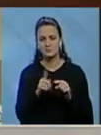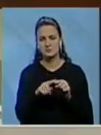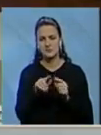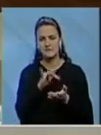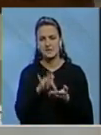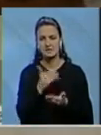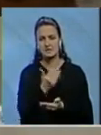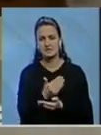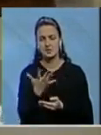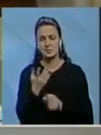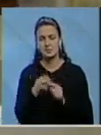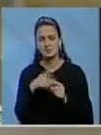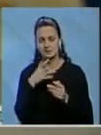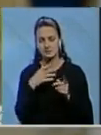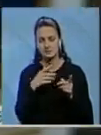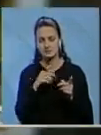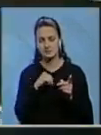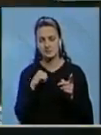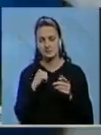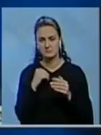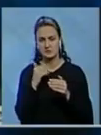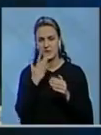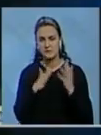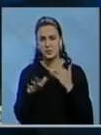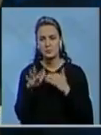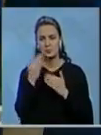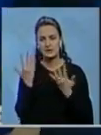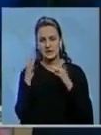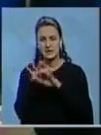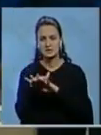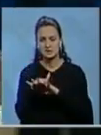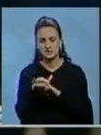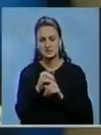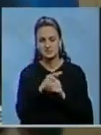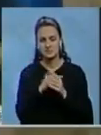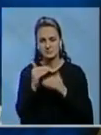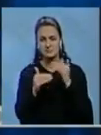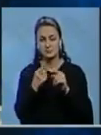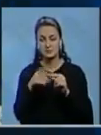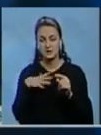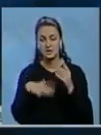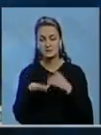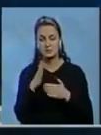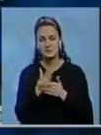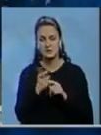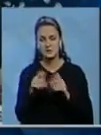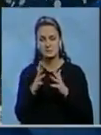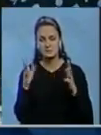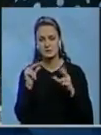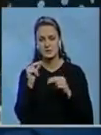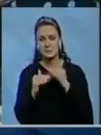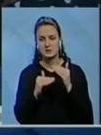მქონე ქვეყნისთვის, რომელიც თავის მხრივ მისწრაფის ევროპული ინტეგრაციისთვის, და მან აღნიშნა, რომ საქართველოს აქვს ძალიან დიდი